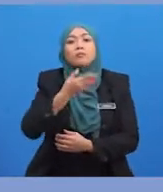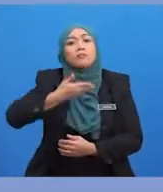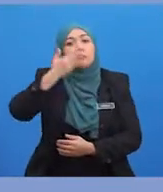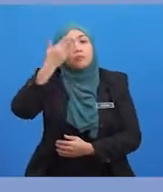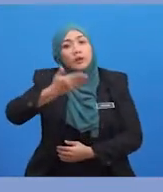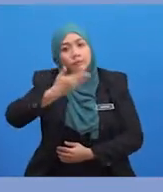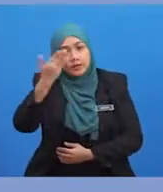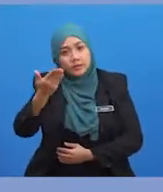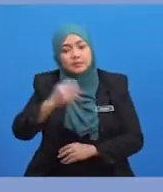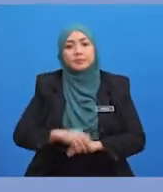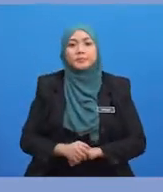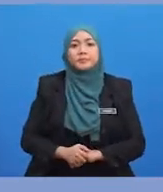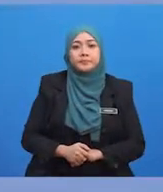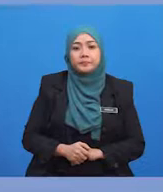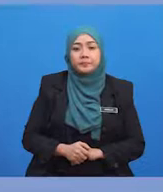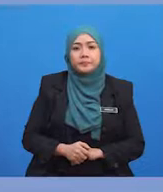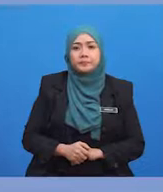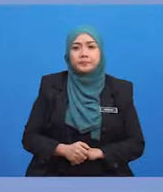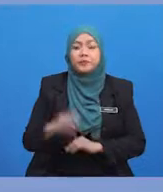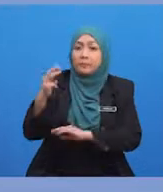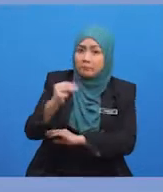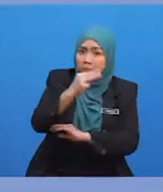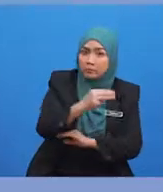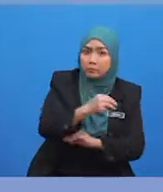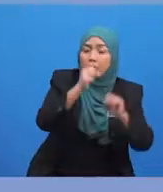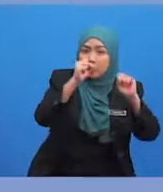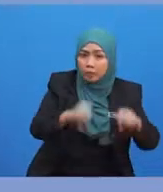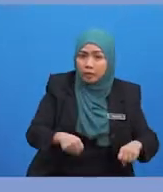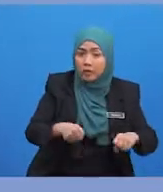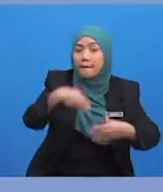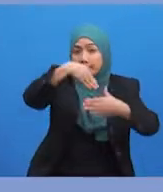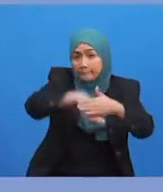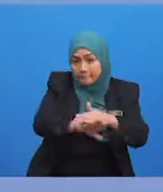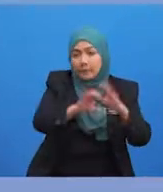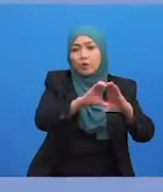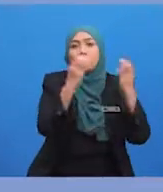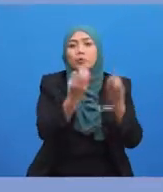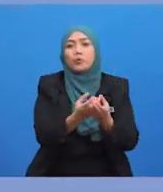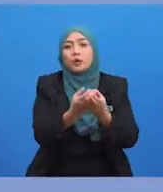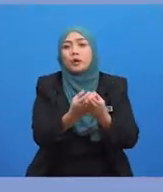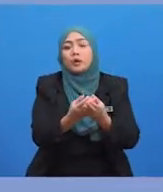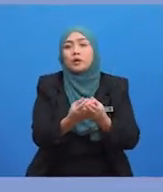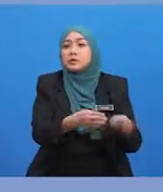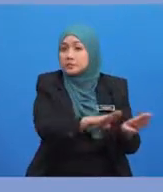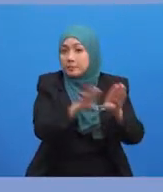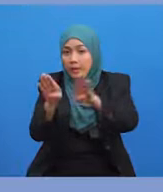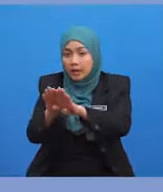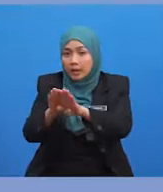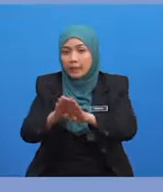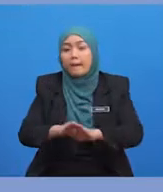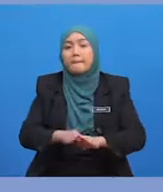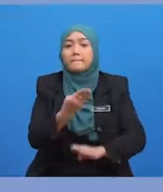Kesimpulannya murid-murid, mikroorganisma dikategorikan sebagai benda hidup kerana